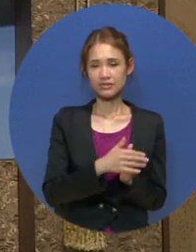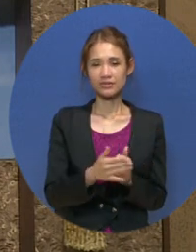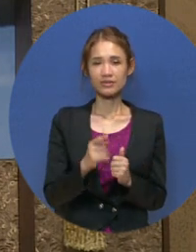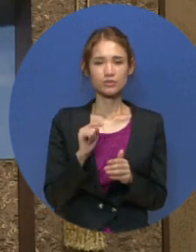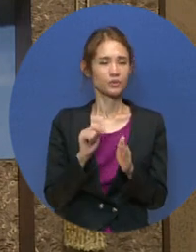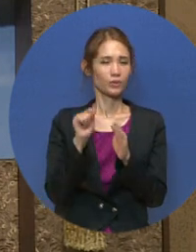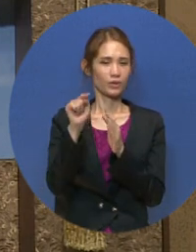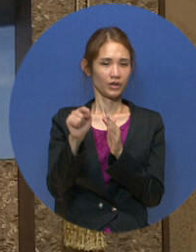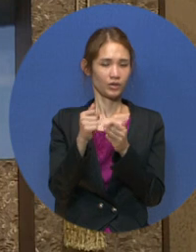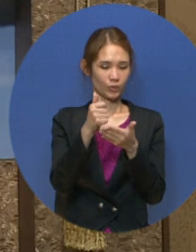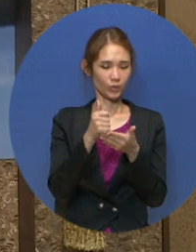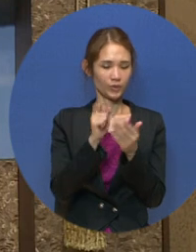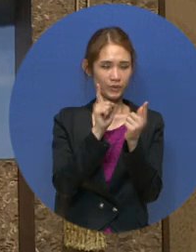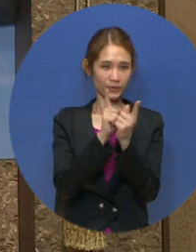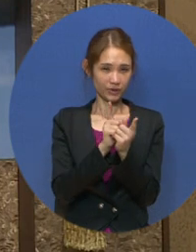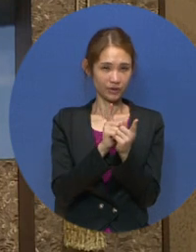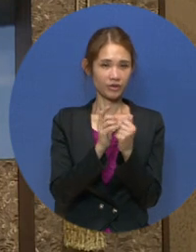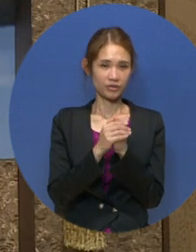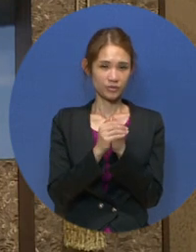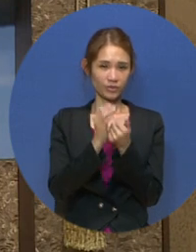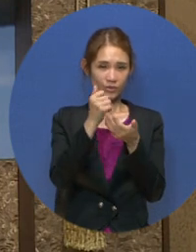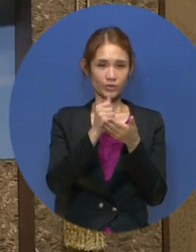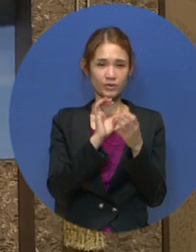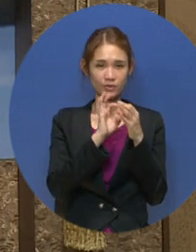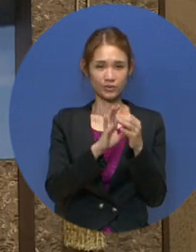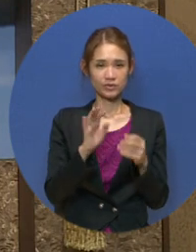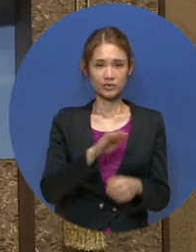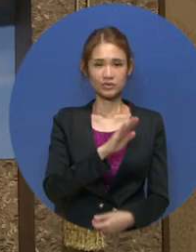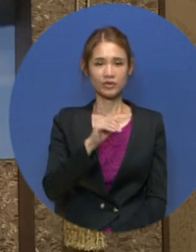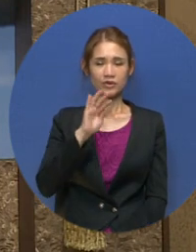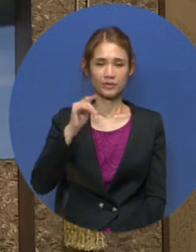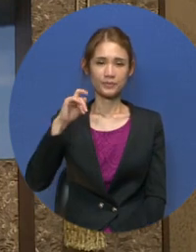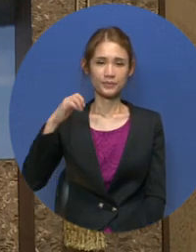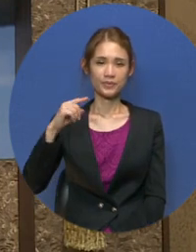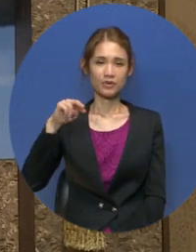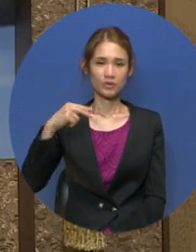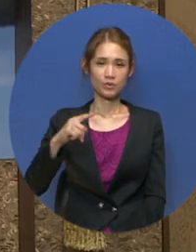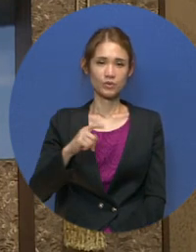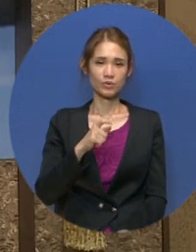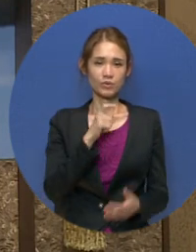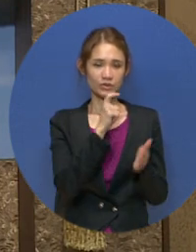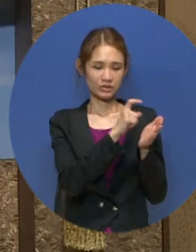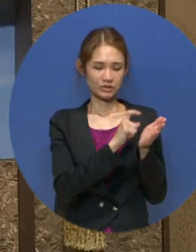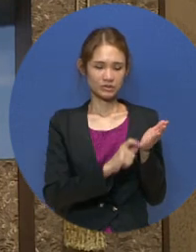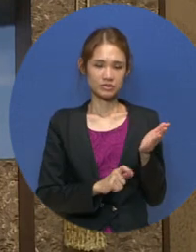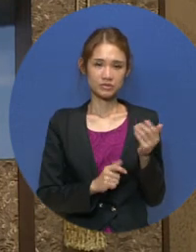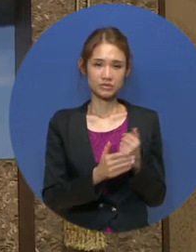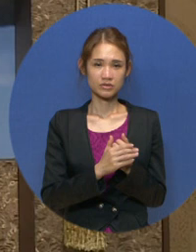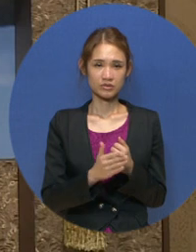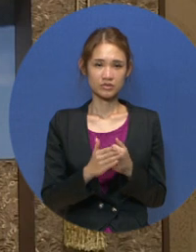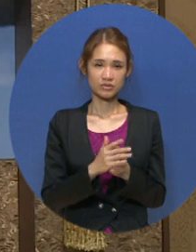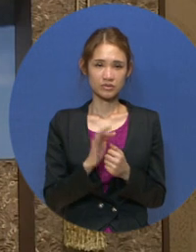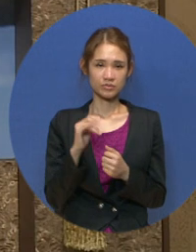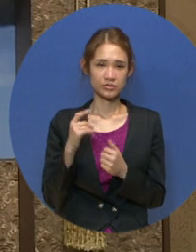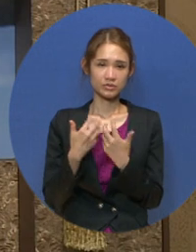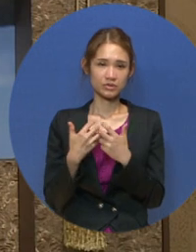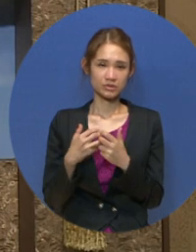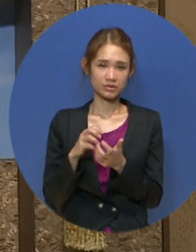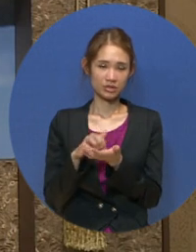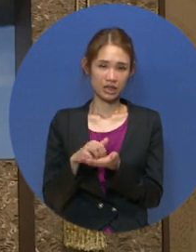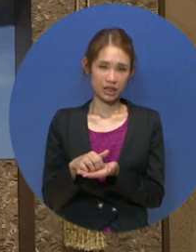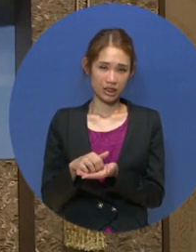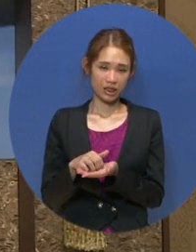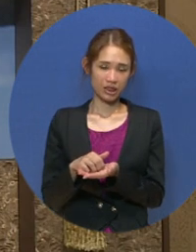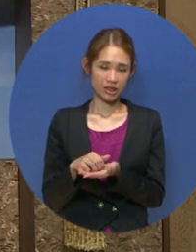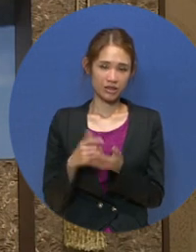되고 손님을 만나게 되고 그리고 손님을 통해서 이제 저희가 바코드를 찍고 포스 기계에서 계산을 하게